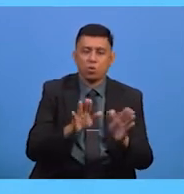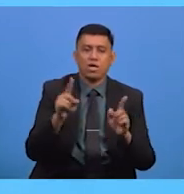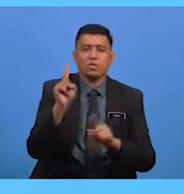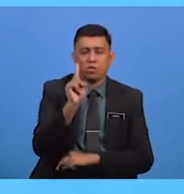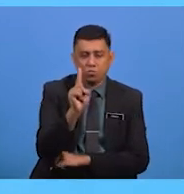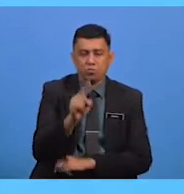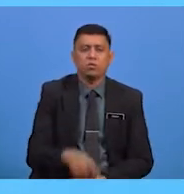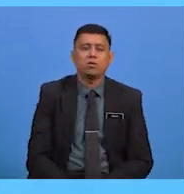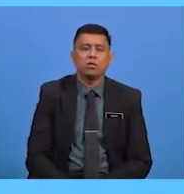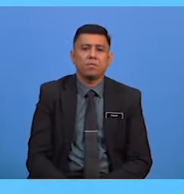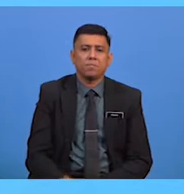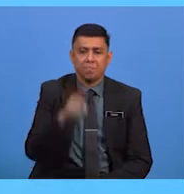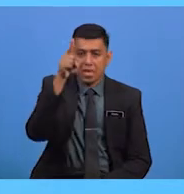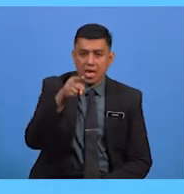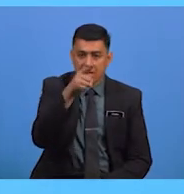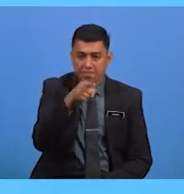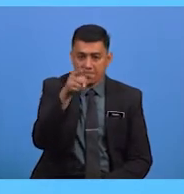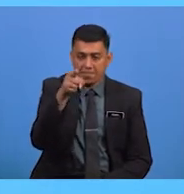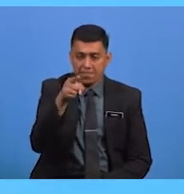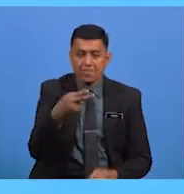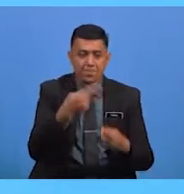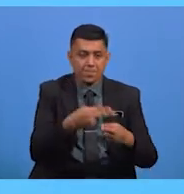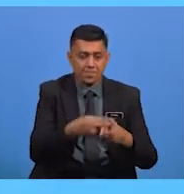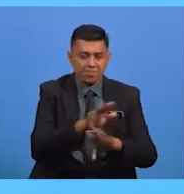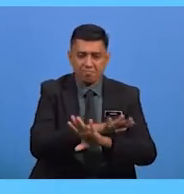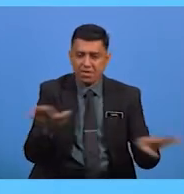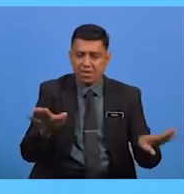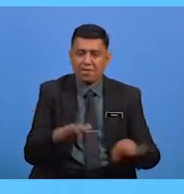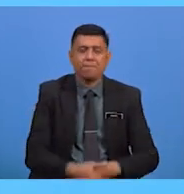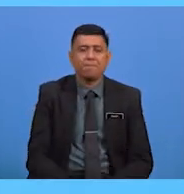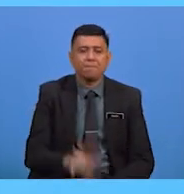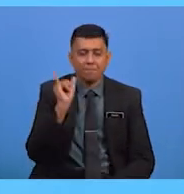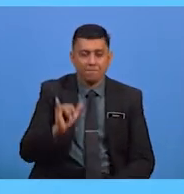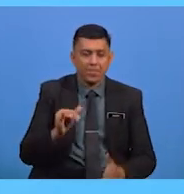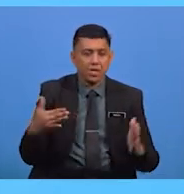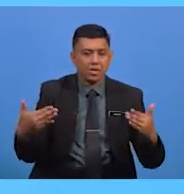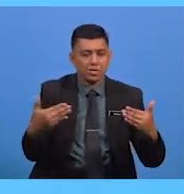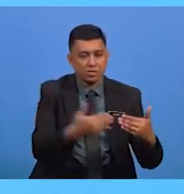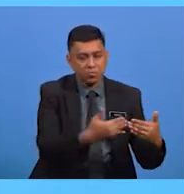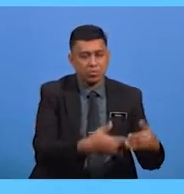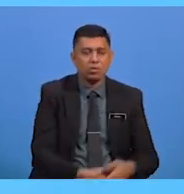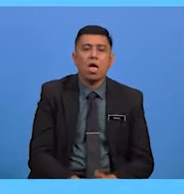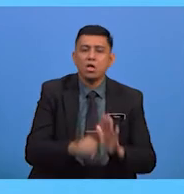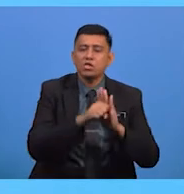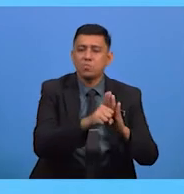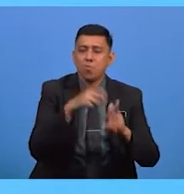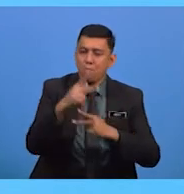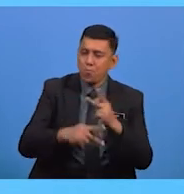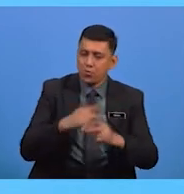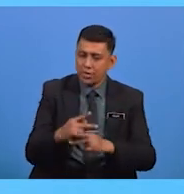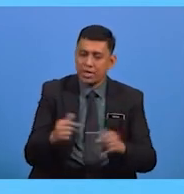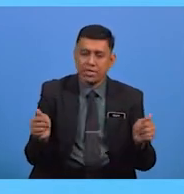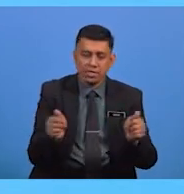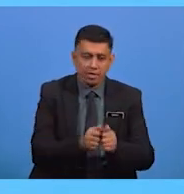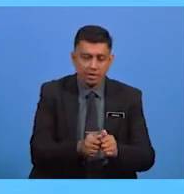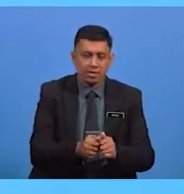ini, lakarkan anak panah berlabel keputusan tidak yang akan disambungkan kepada simbol proses